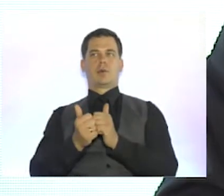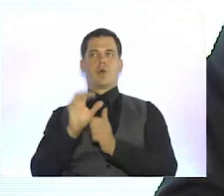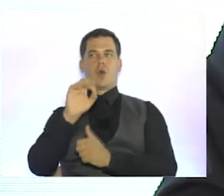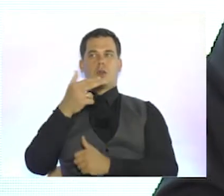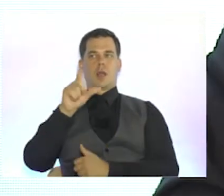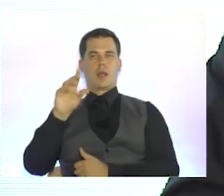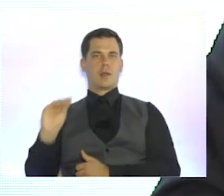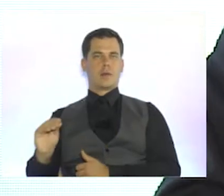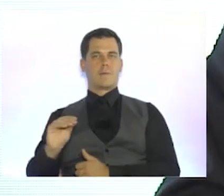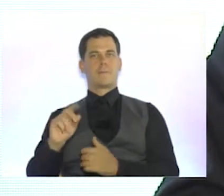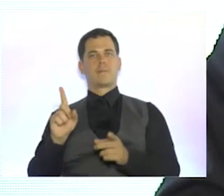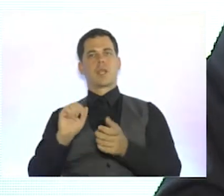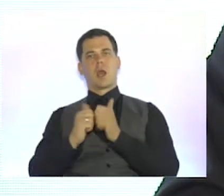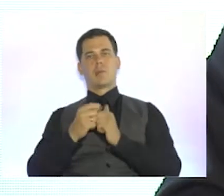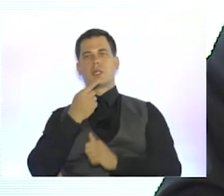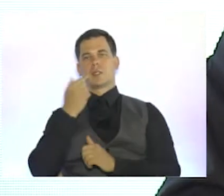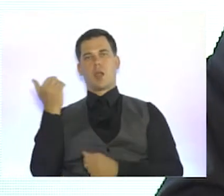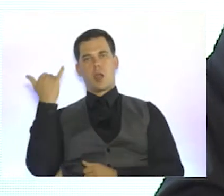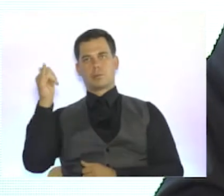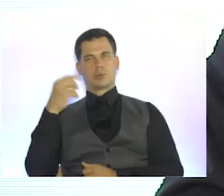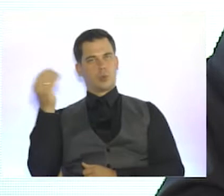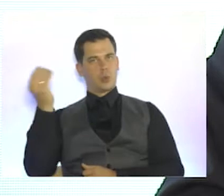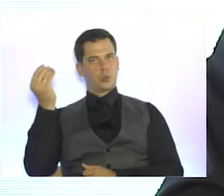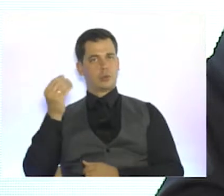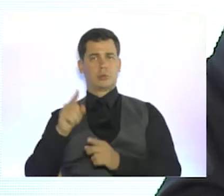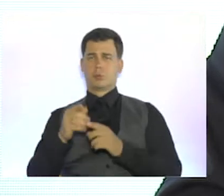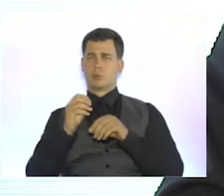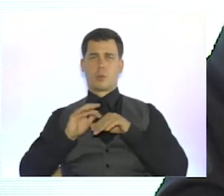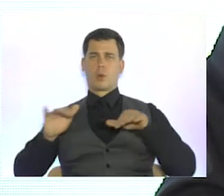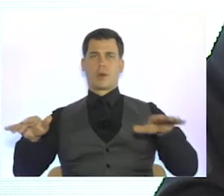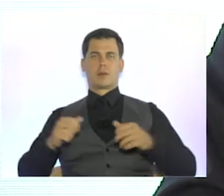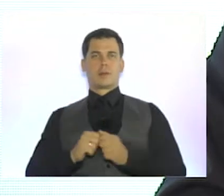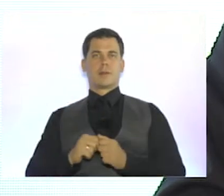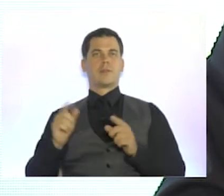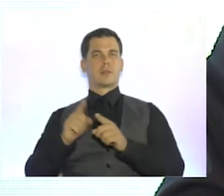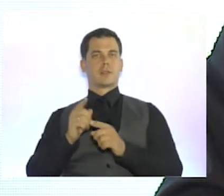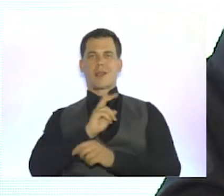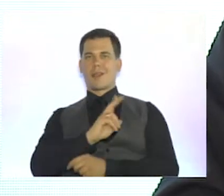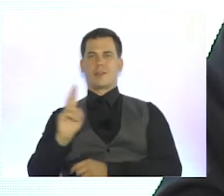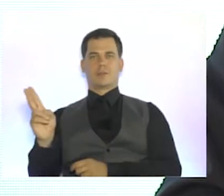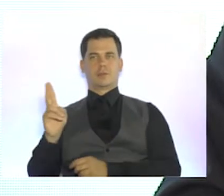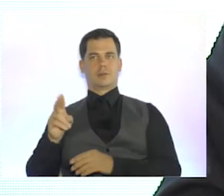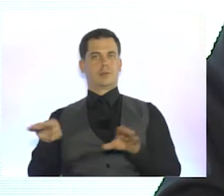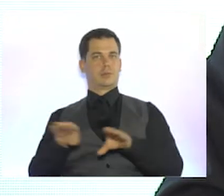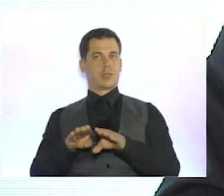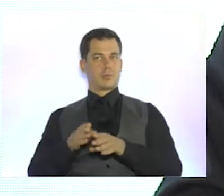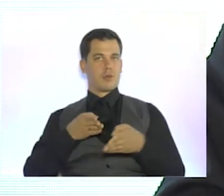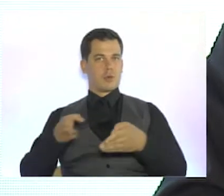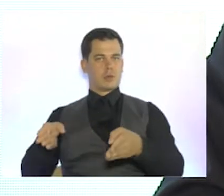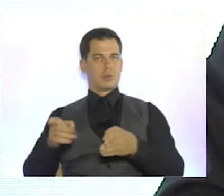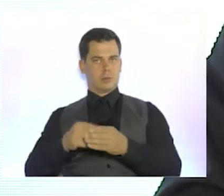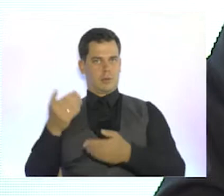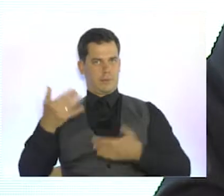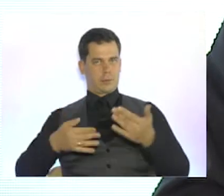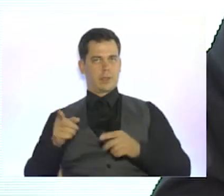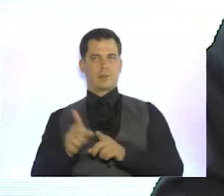których korzystamy, chociażby do nauki języków obcych, jest bardzo popularne w tej chwili narzędzia. I do każdego praktycznie przedmiotu, nie tylko do informatyki, znajdziemy